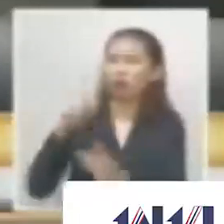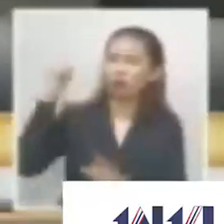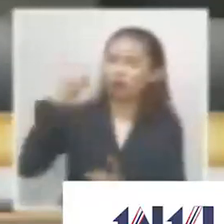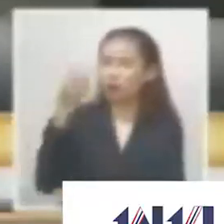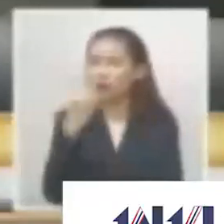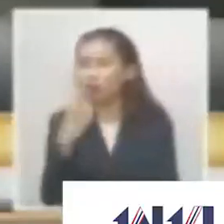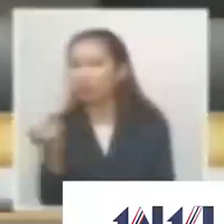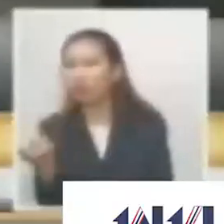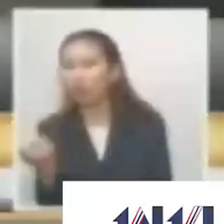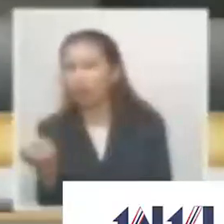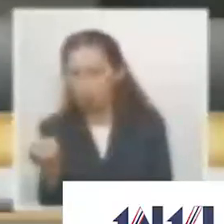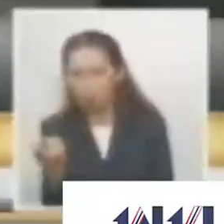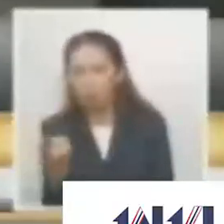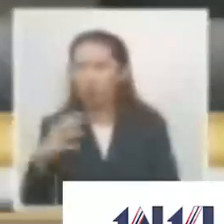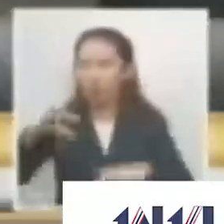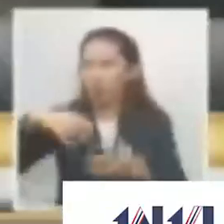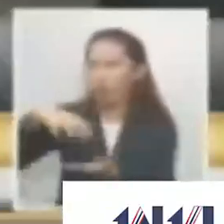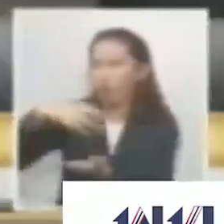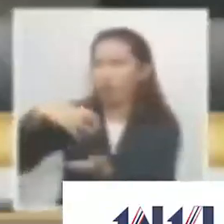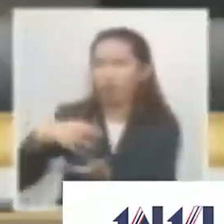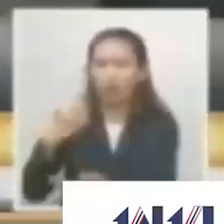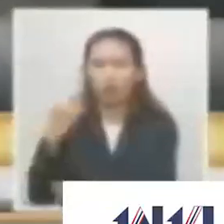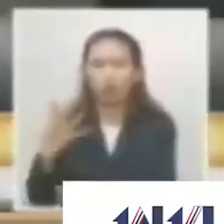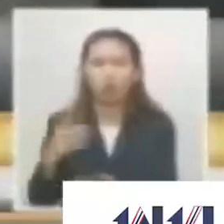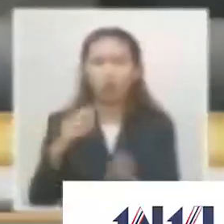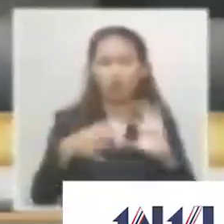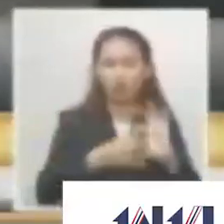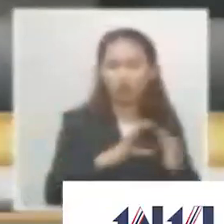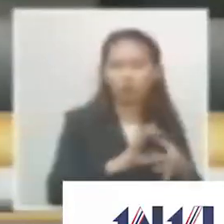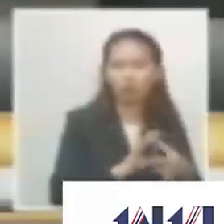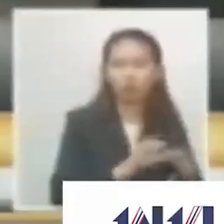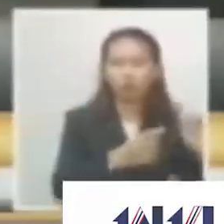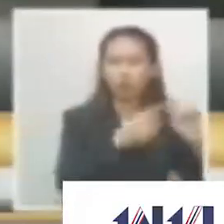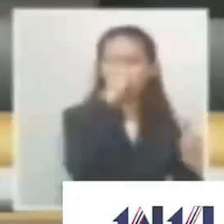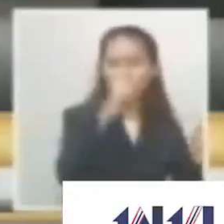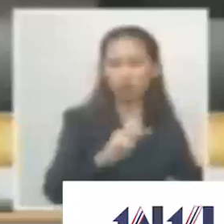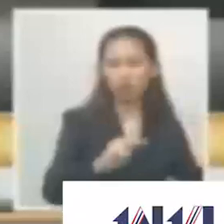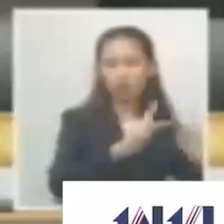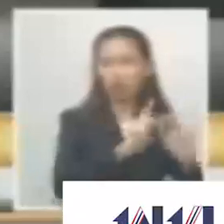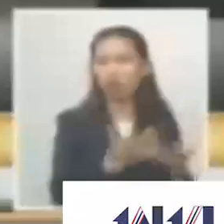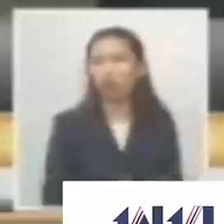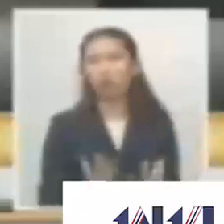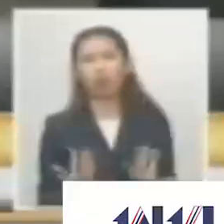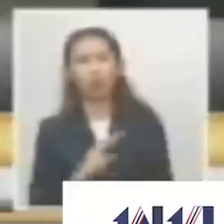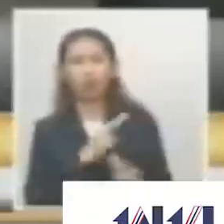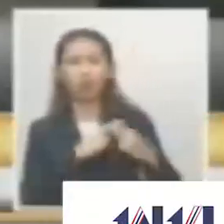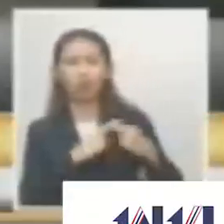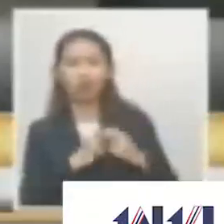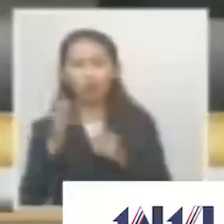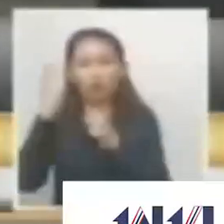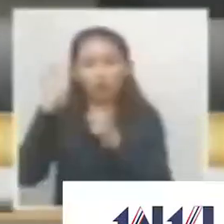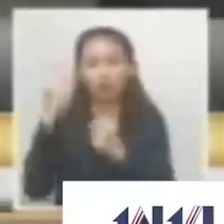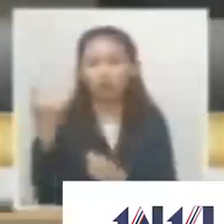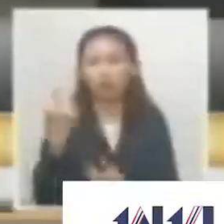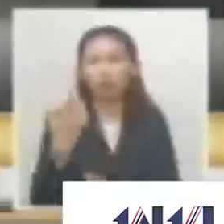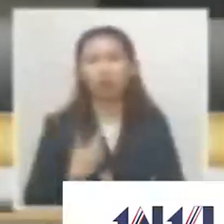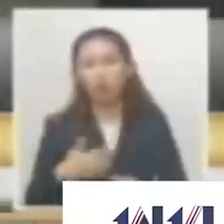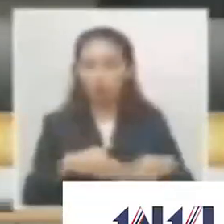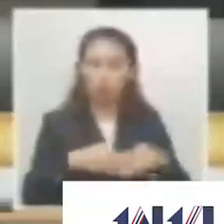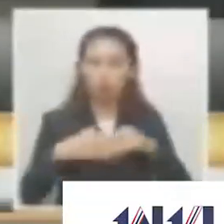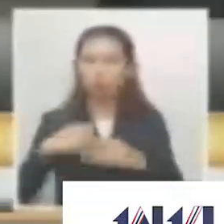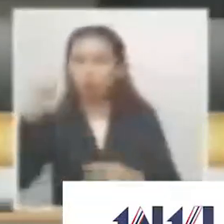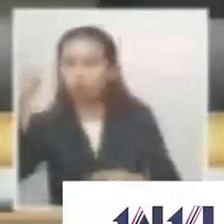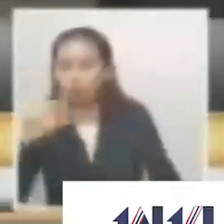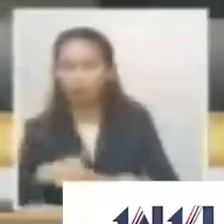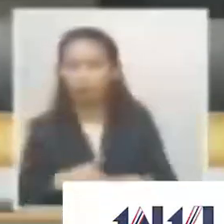เขายังสื่อมากกว่าการท่องเที่ยวอีกครับวันนี้เราจะรอเอกชนที่เขาโฆษณาเขาเหรอครับพาไปเที่ยวนู้นพาไปกินตรงนี้นะครับเมื่อเช้